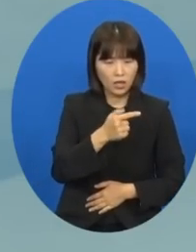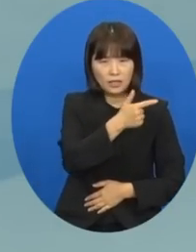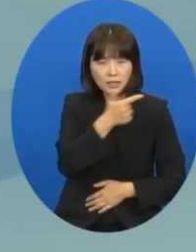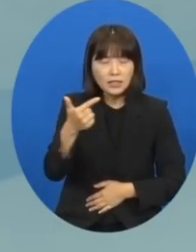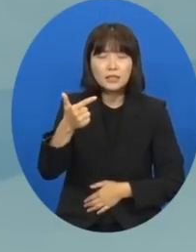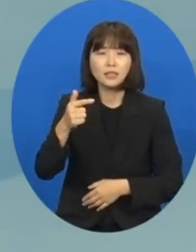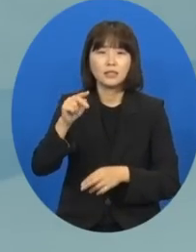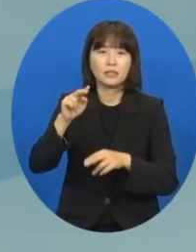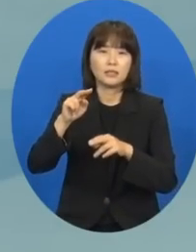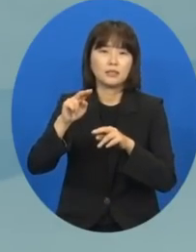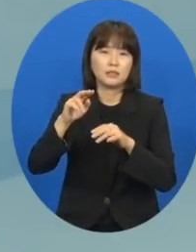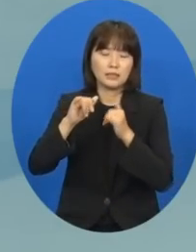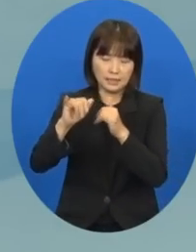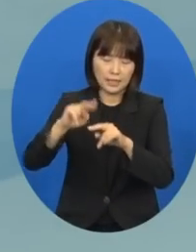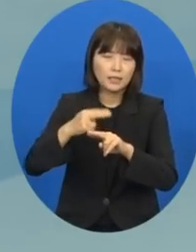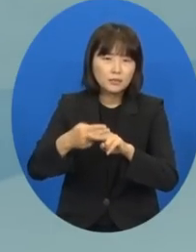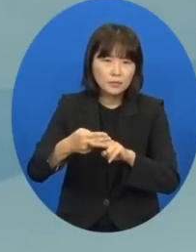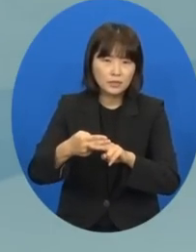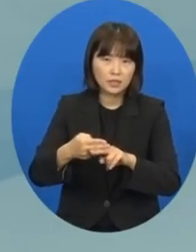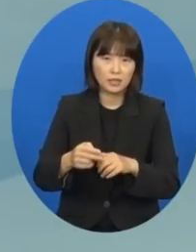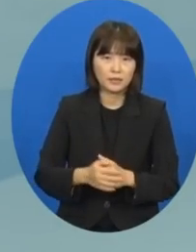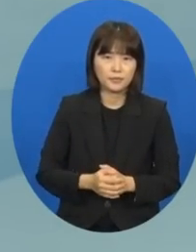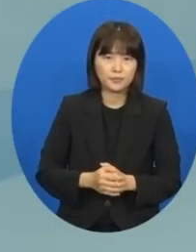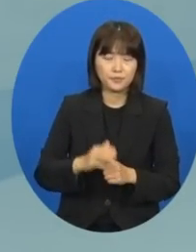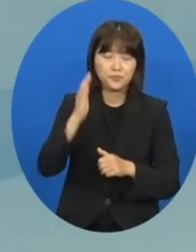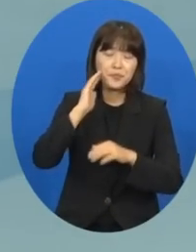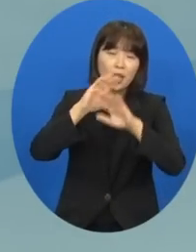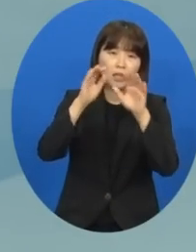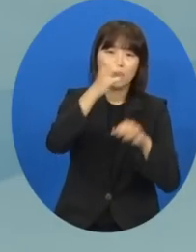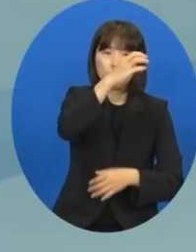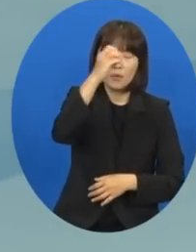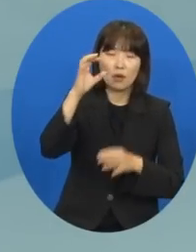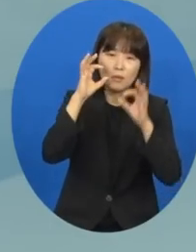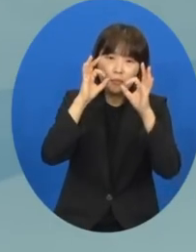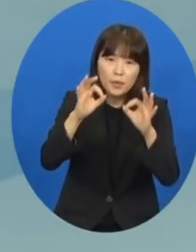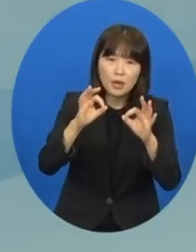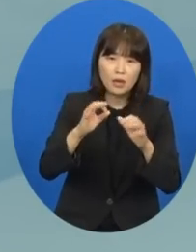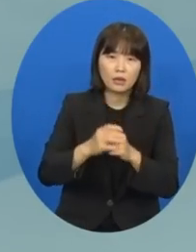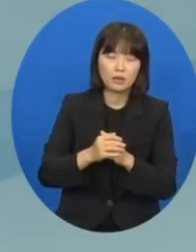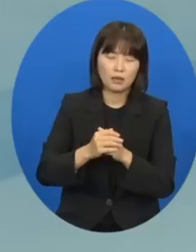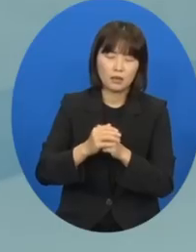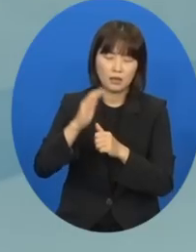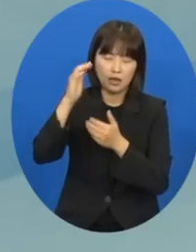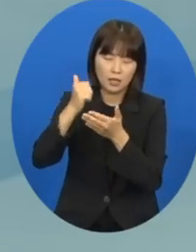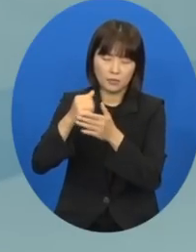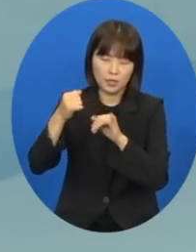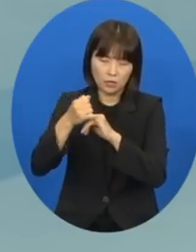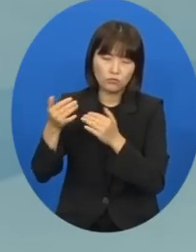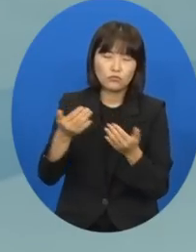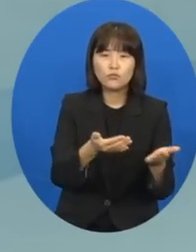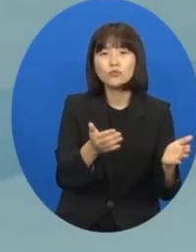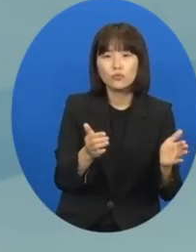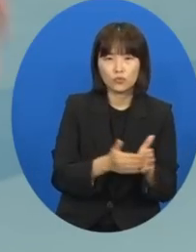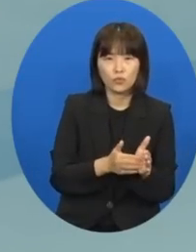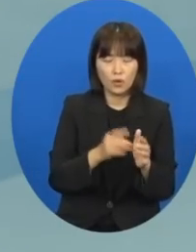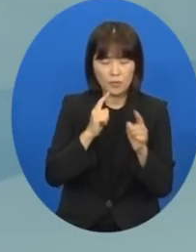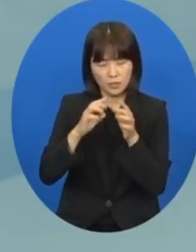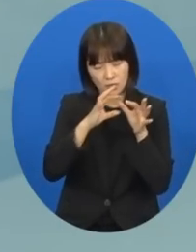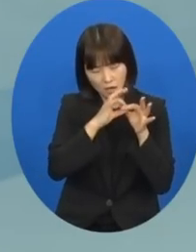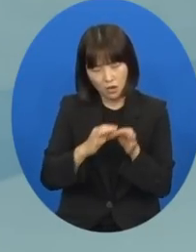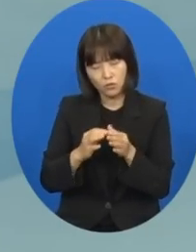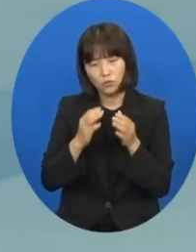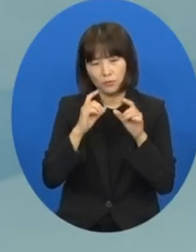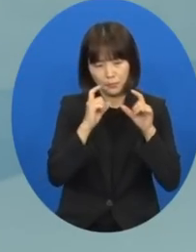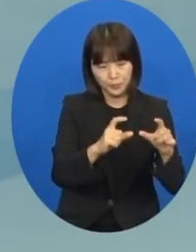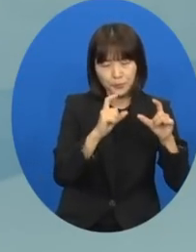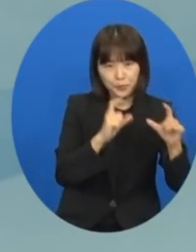봐라, 내가 너와 언약을 맺을게, 내가 반드시 이룰 거야. 계속 말씀을 여러 차례 하시면서 그게 아니라고